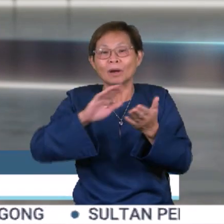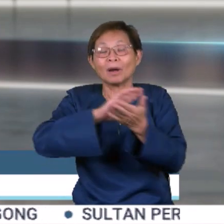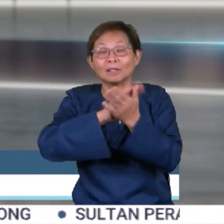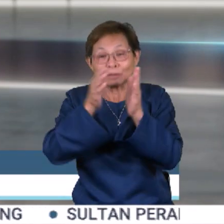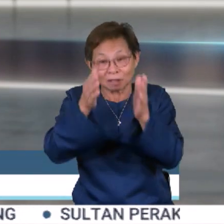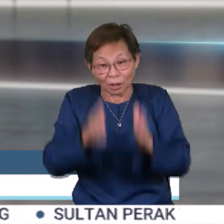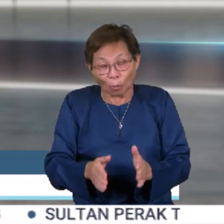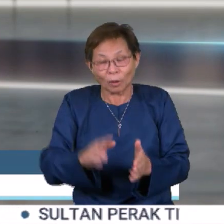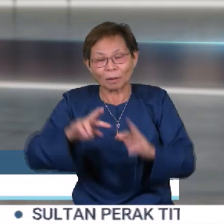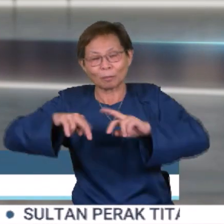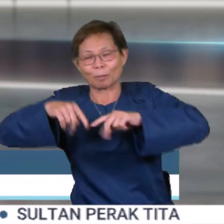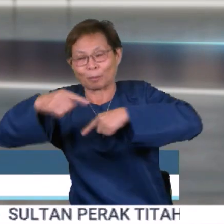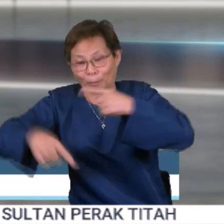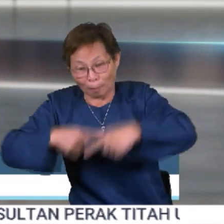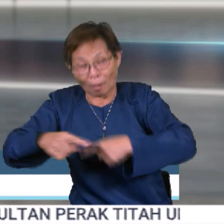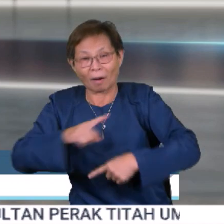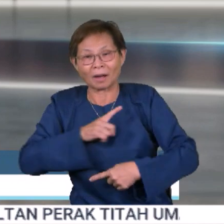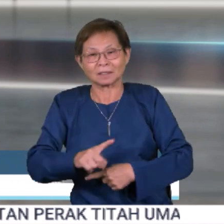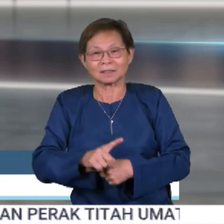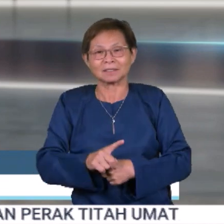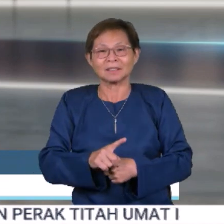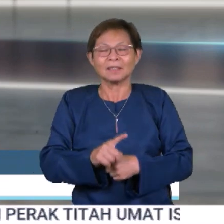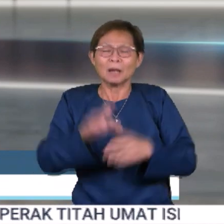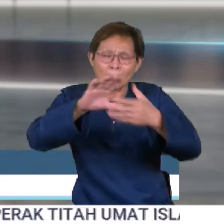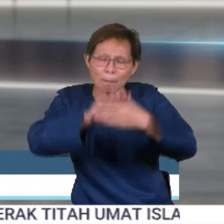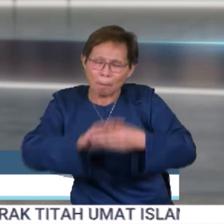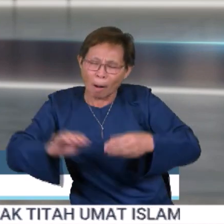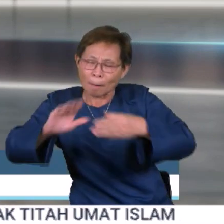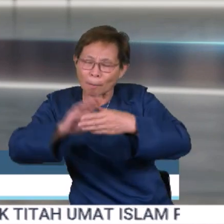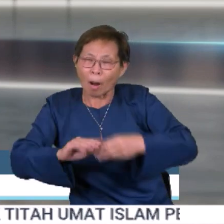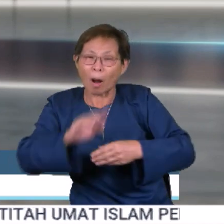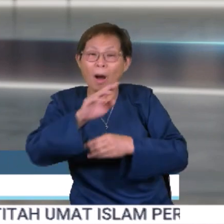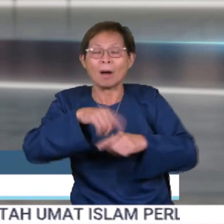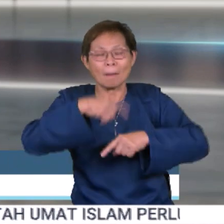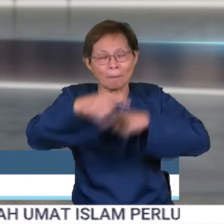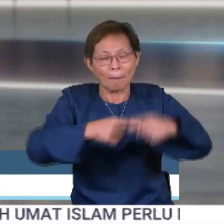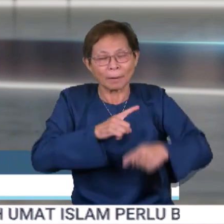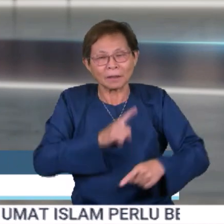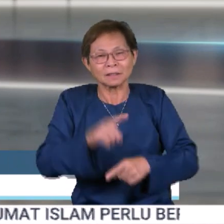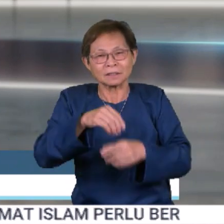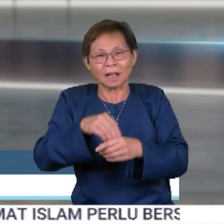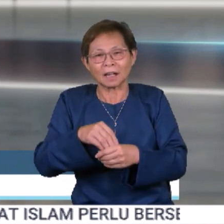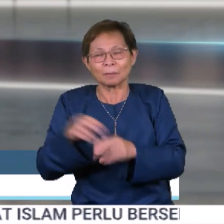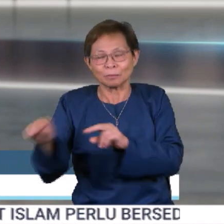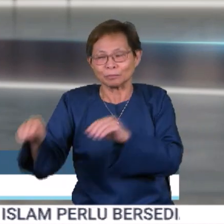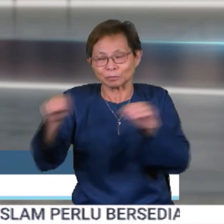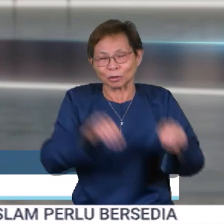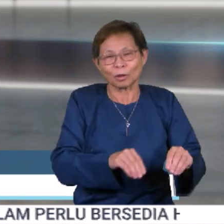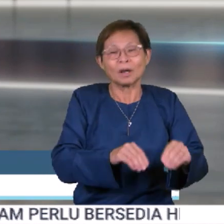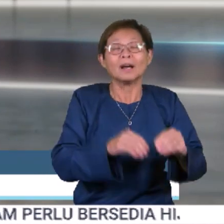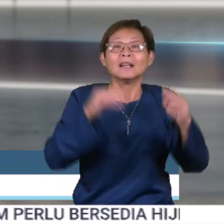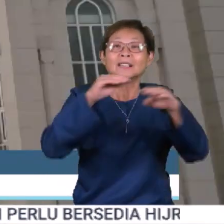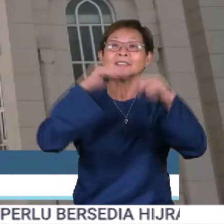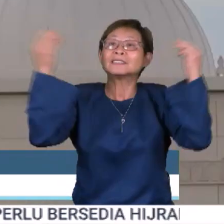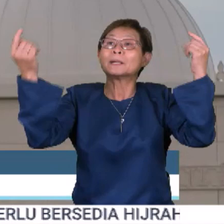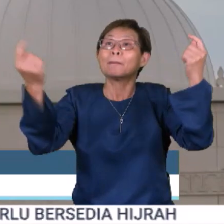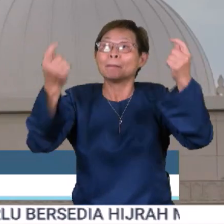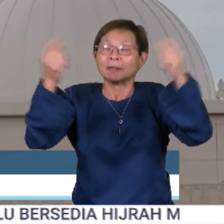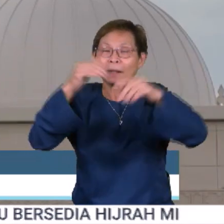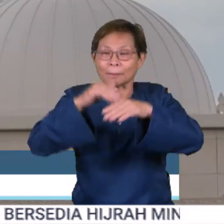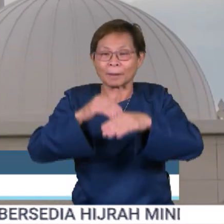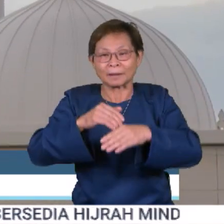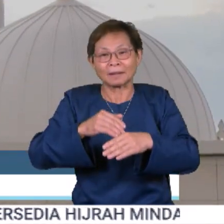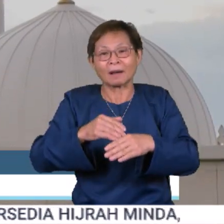Wartawan Adli Habibullah menyelami semangat mu'alaf dalam penghijrahan mereka bersemana awal Muharram.